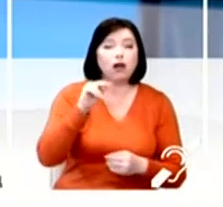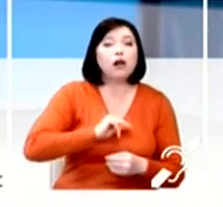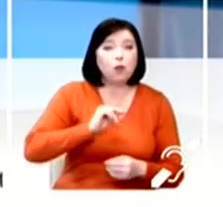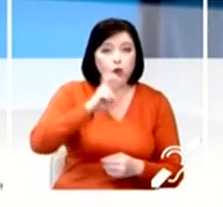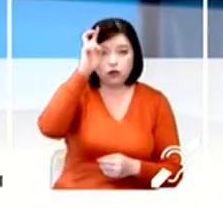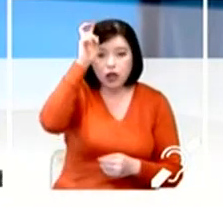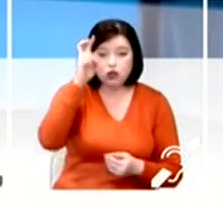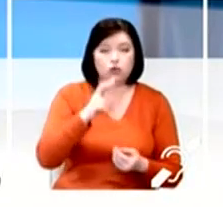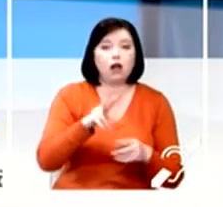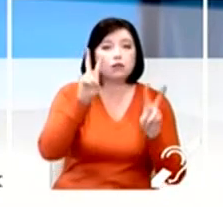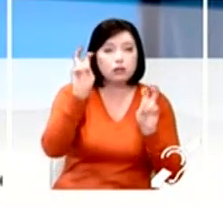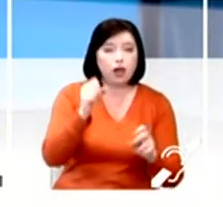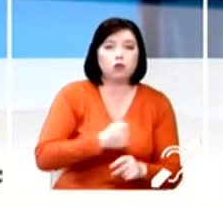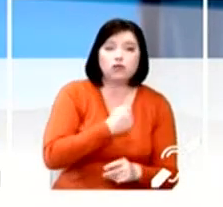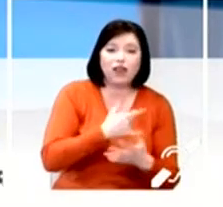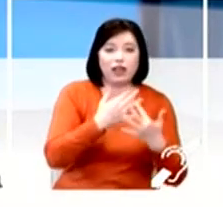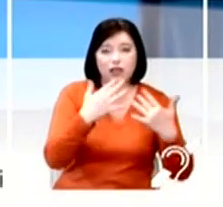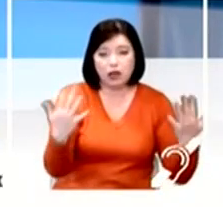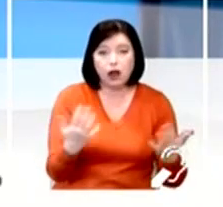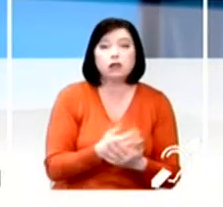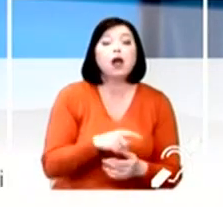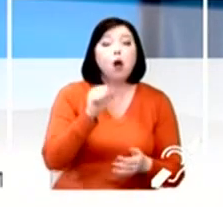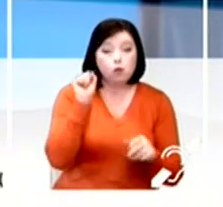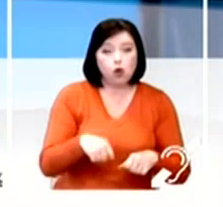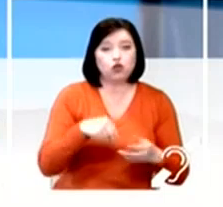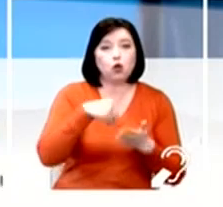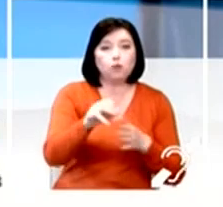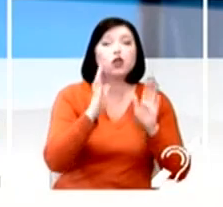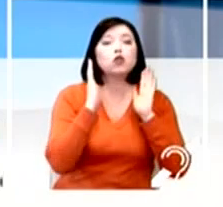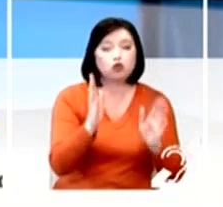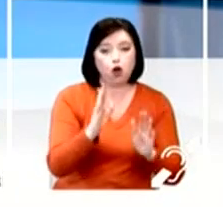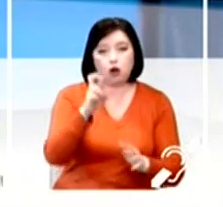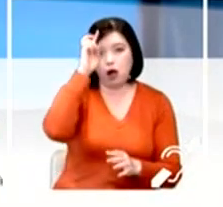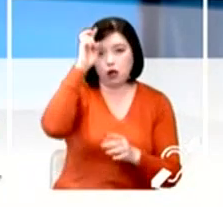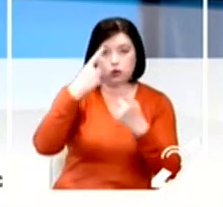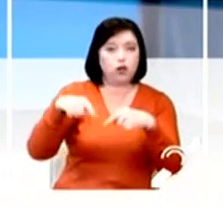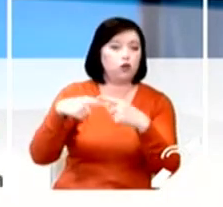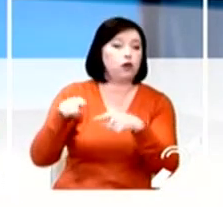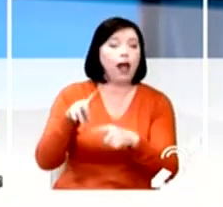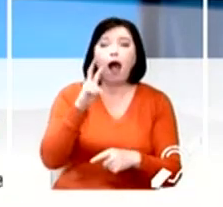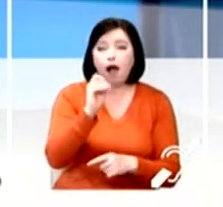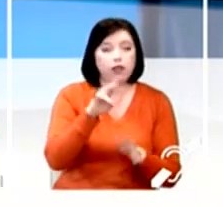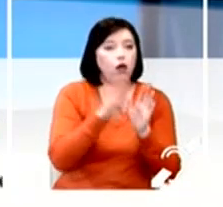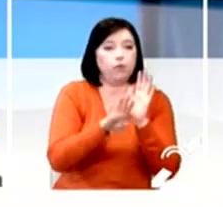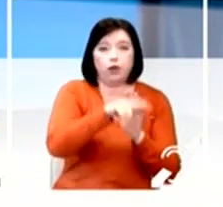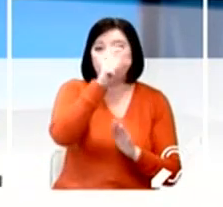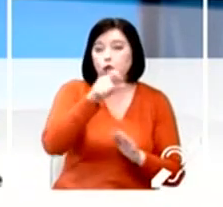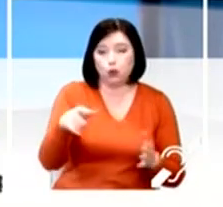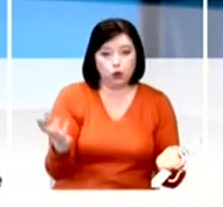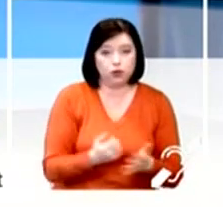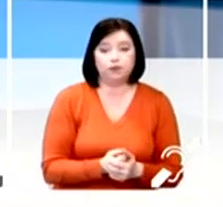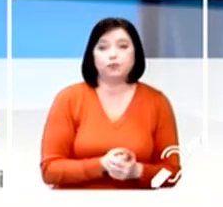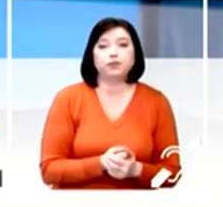funcționarilor publici cu statut special și ale militarilor pot fi cumpărate doar de instituțiile statului și nu de persoane fizice sau